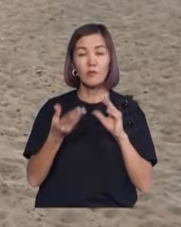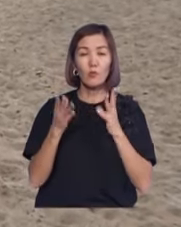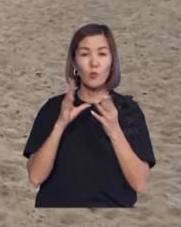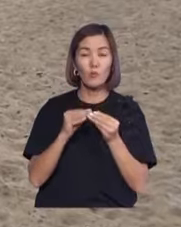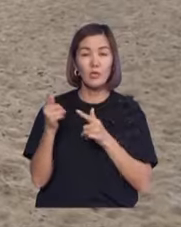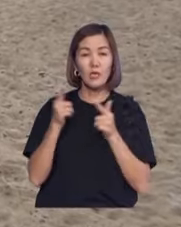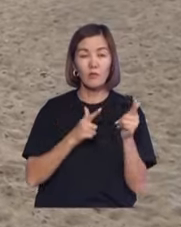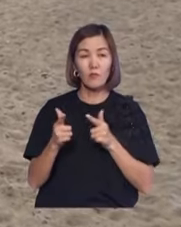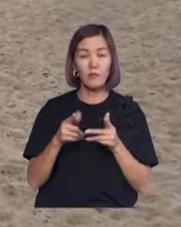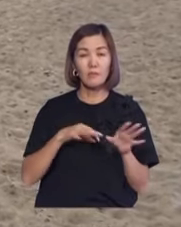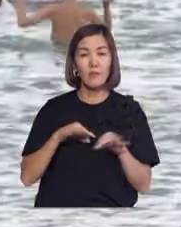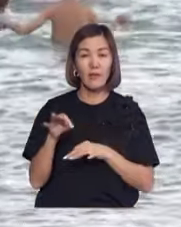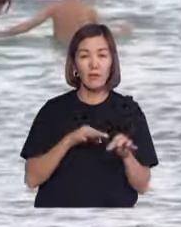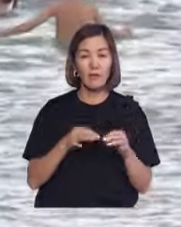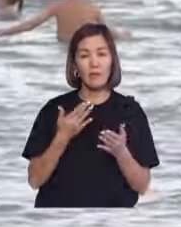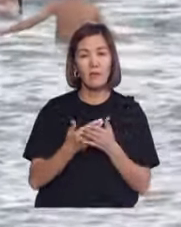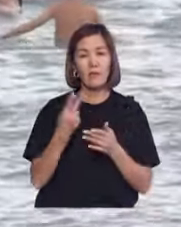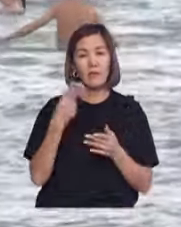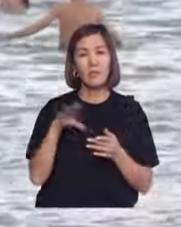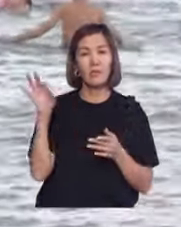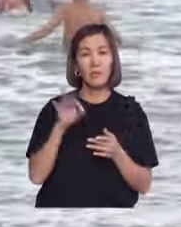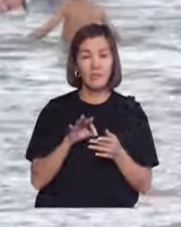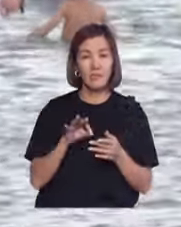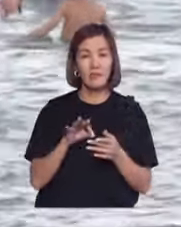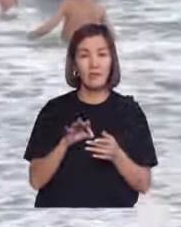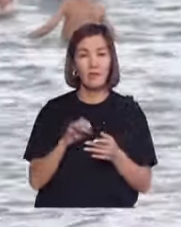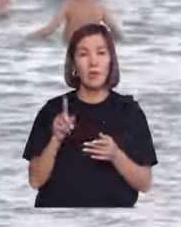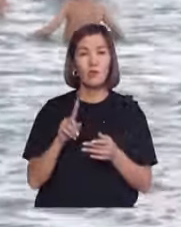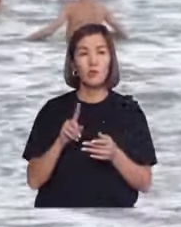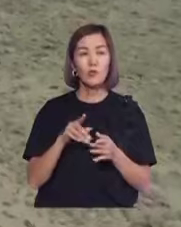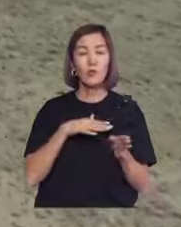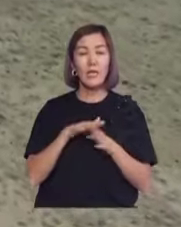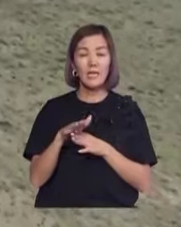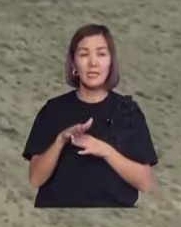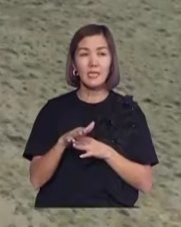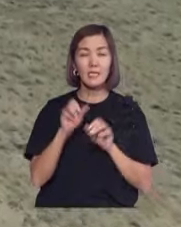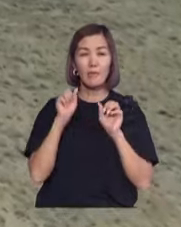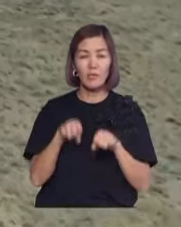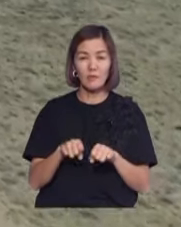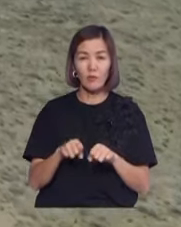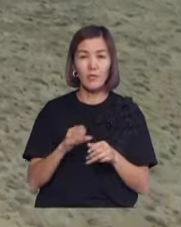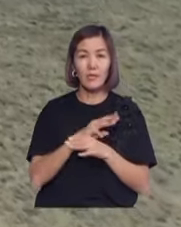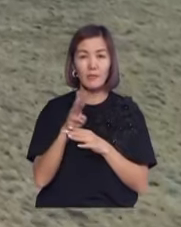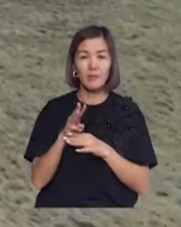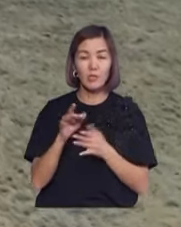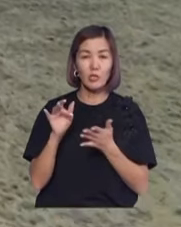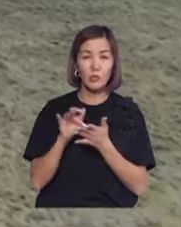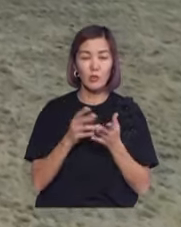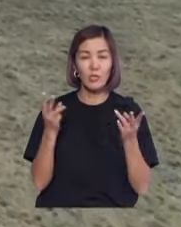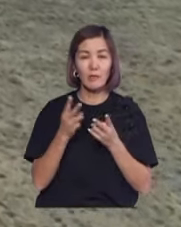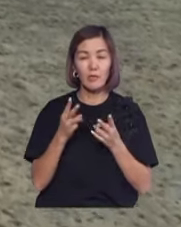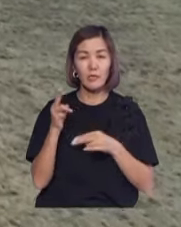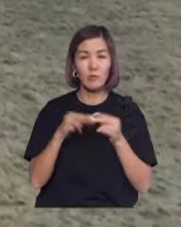уровень готовности проекта составляет почти 20%. Отметим, что его реализация позволит не только обеспечить туристов